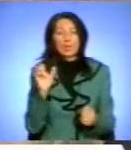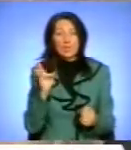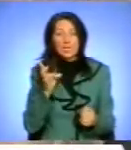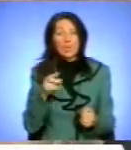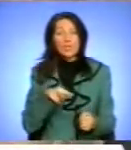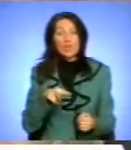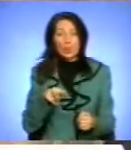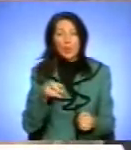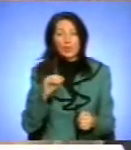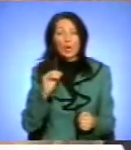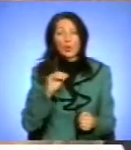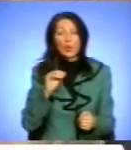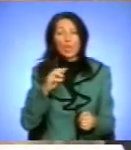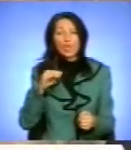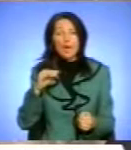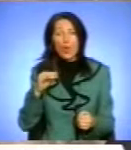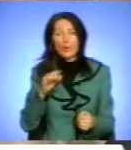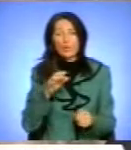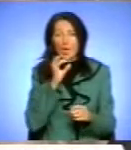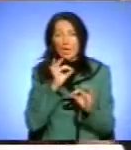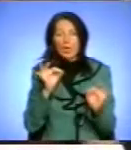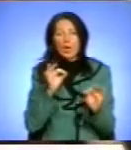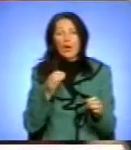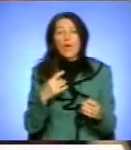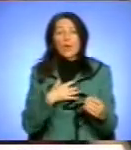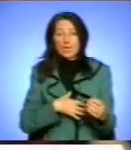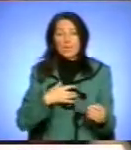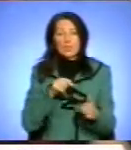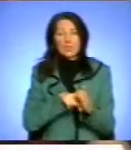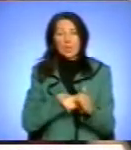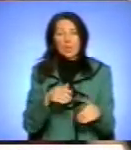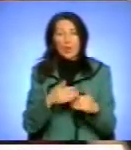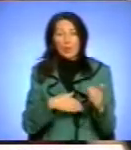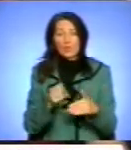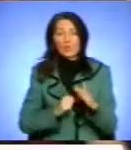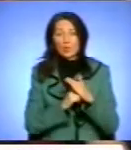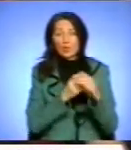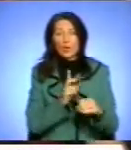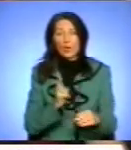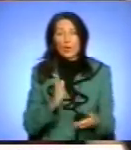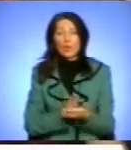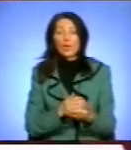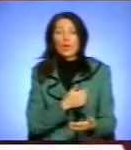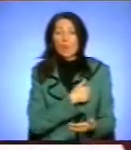Желіховський наголосив на важливому значенні цієї професії, в основі якої закладене прагнення допомагати ближньому, турбуватися про тих